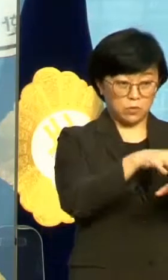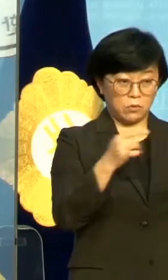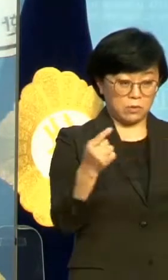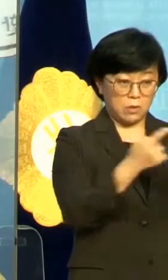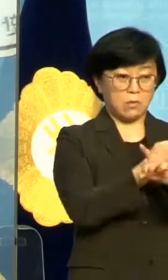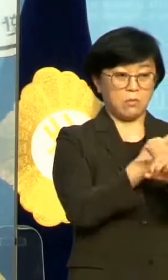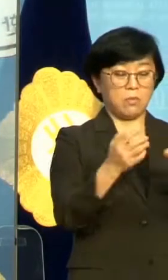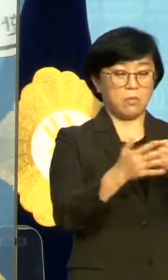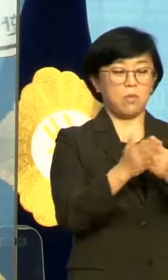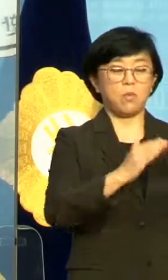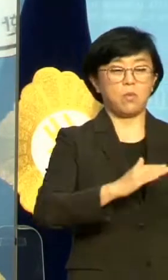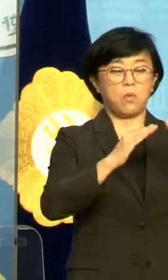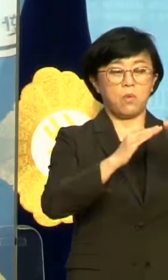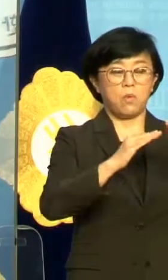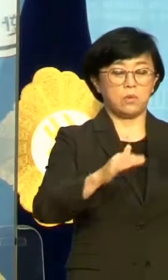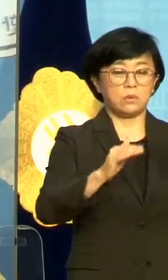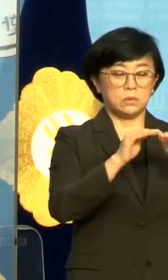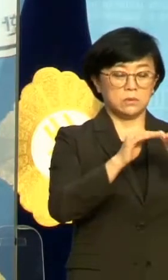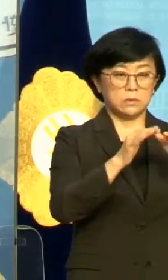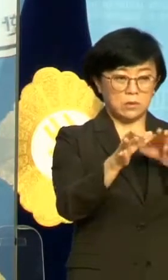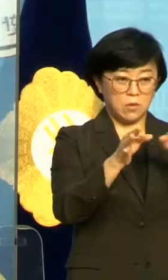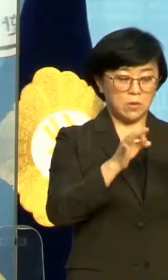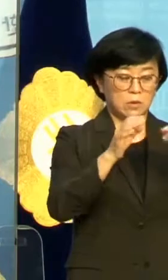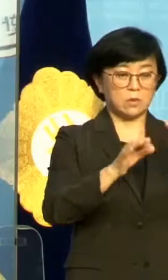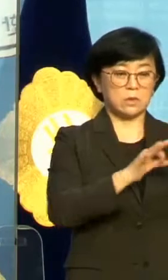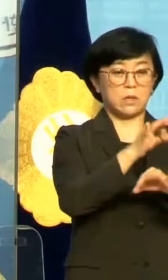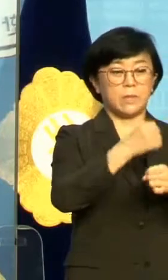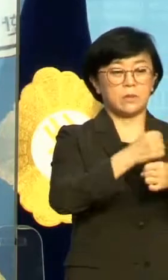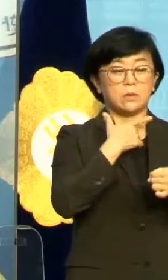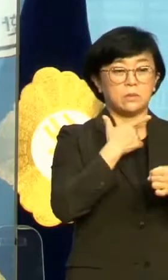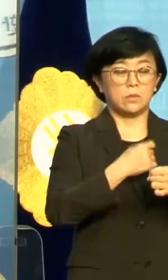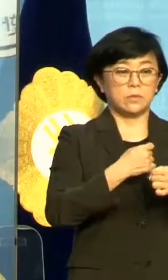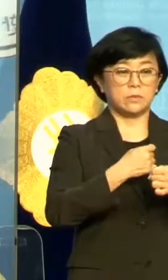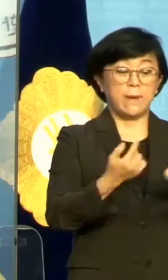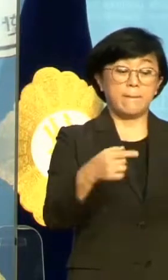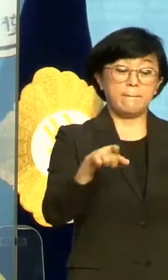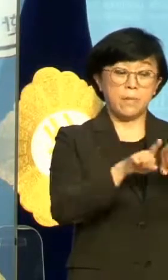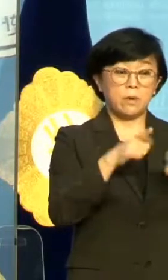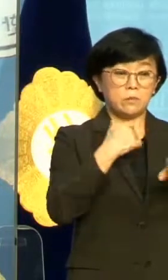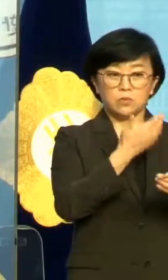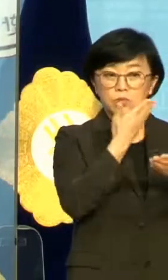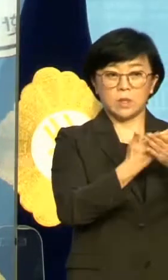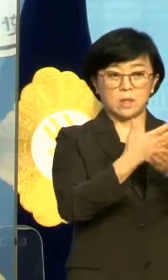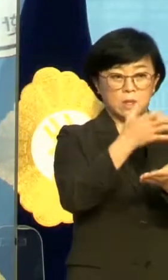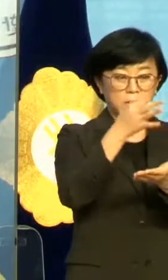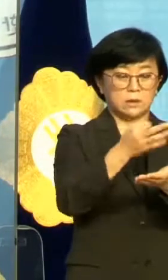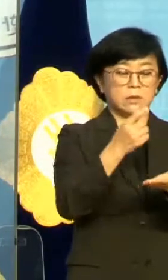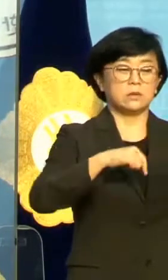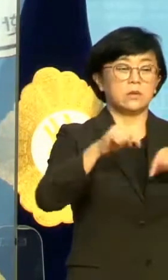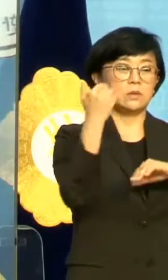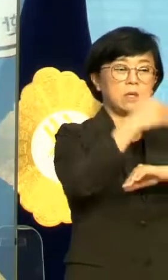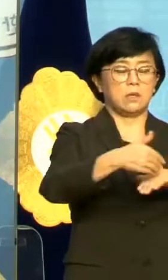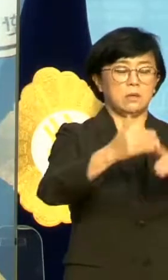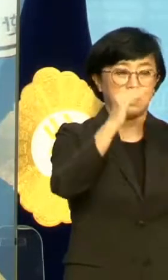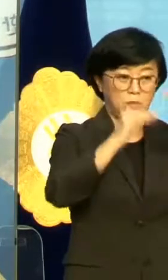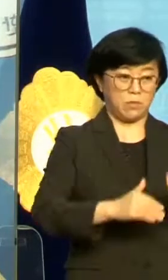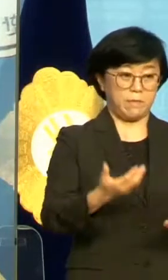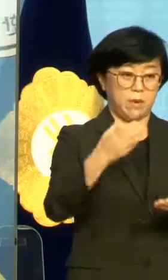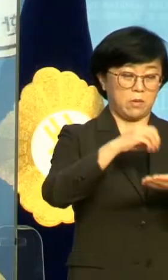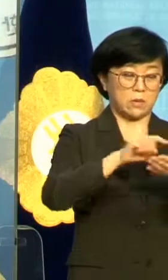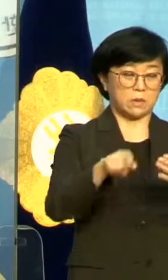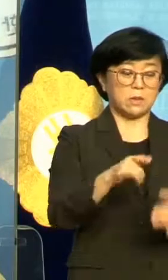공정 경제를 만들고자 했던 곳 노회찬 의원 이 우리와 함께 만들고자 했던 소중한 가치와 정책을 담고 있습니다